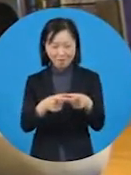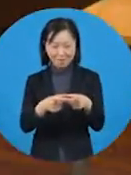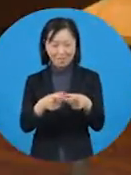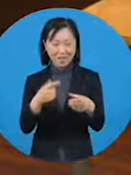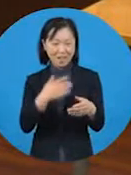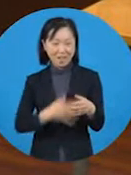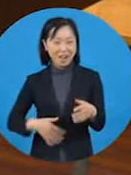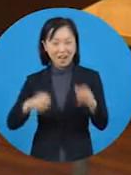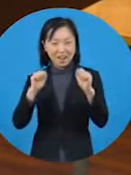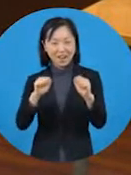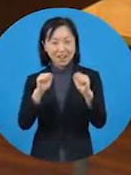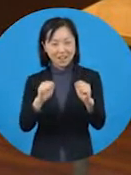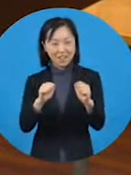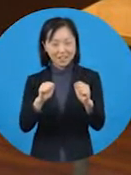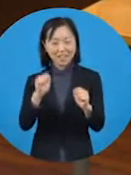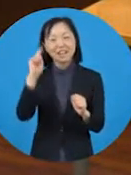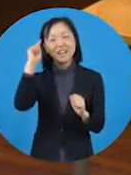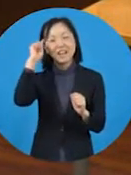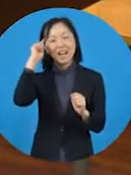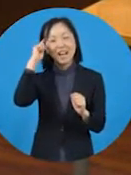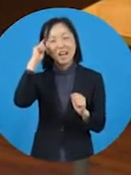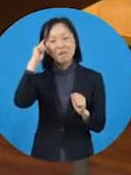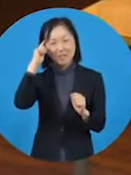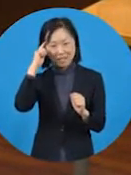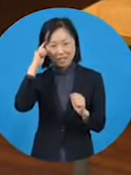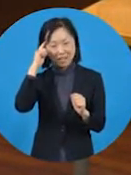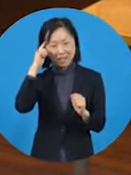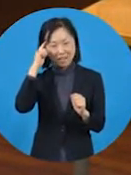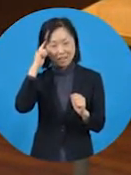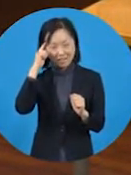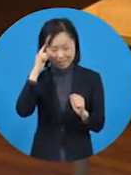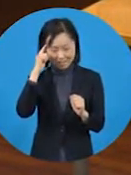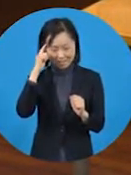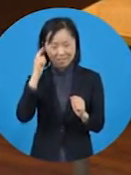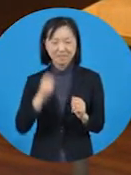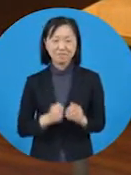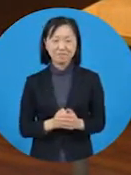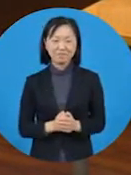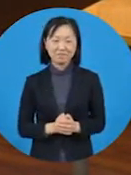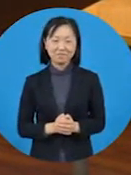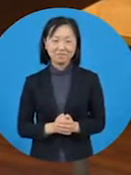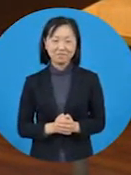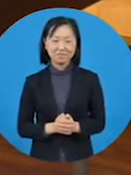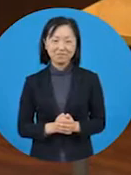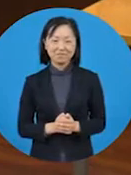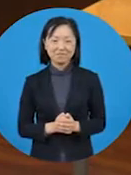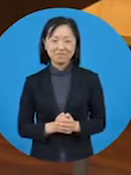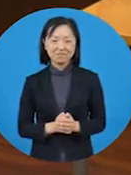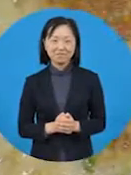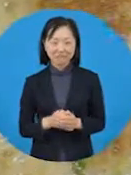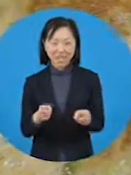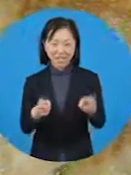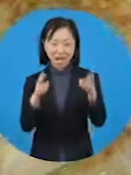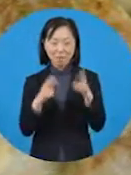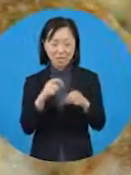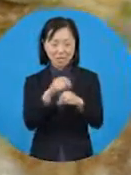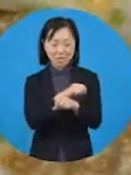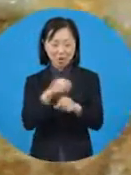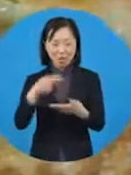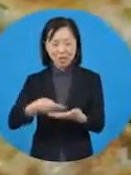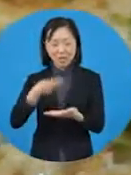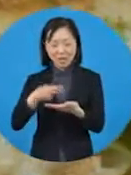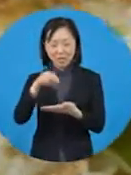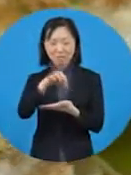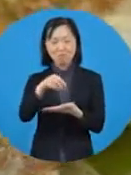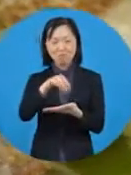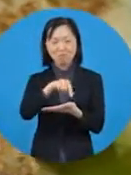ヘルシーっていうのを主体に考えて作りました。 板橋折り